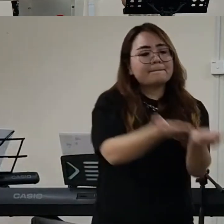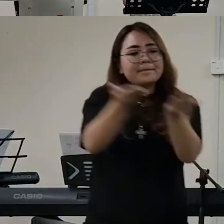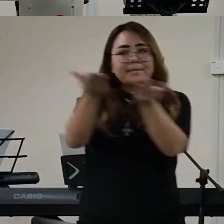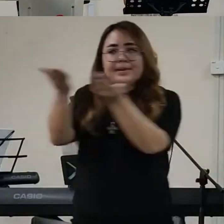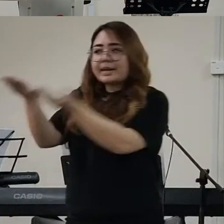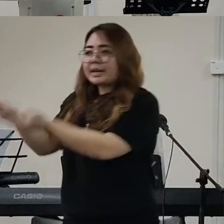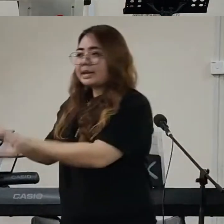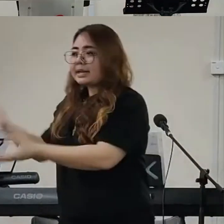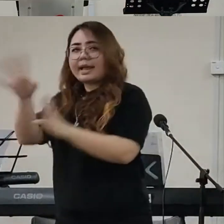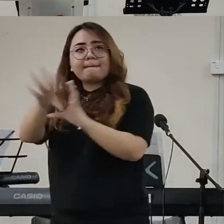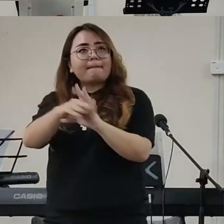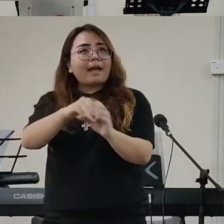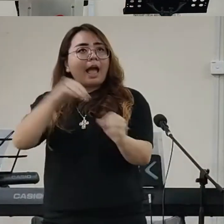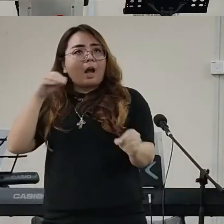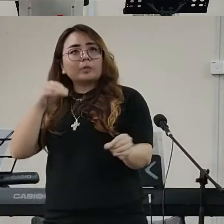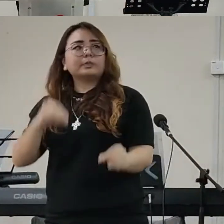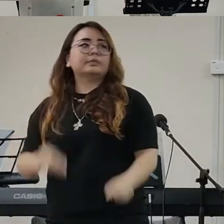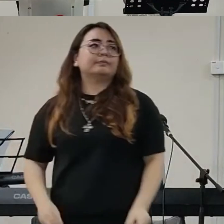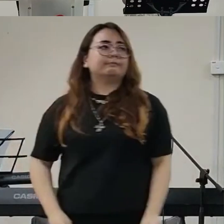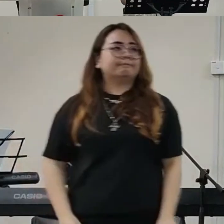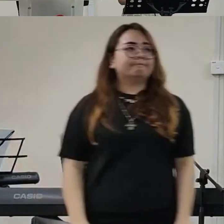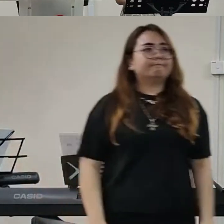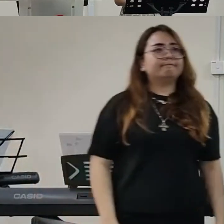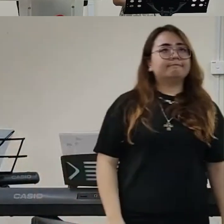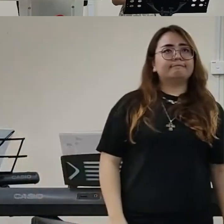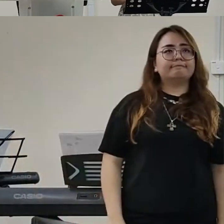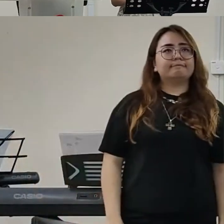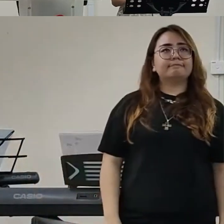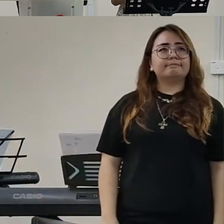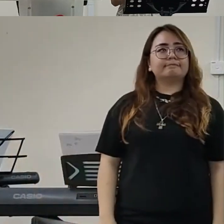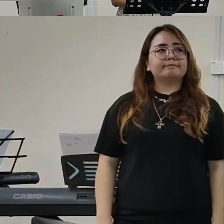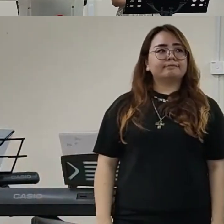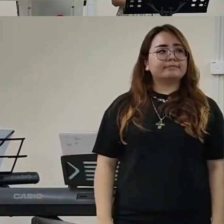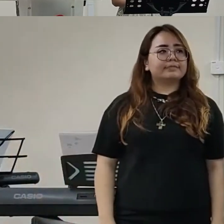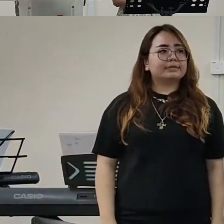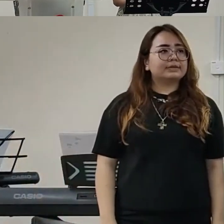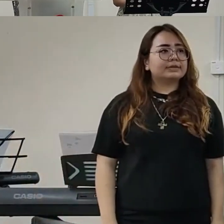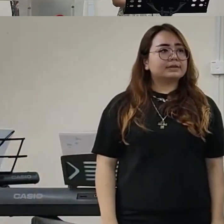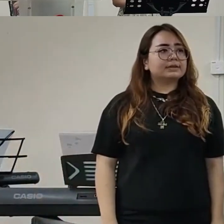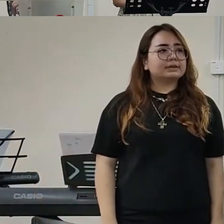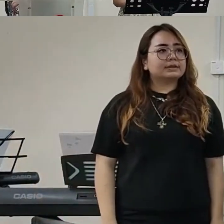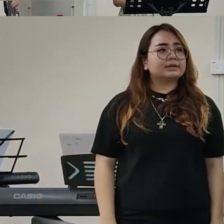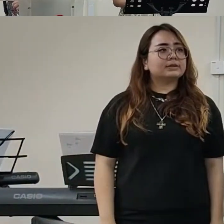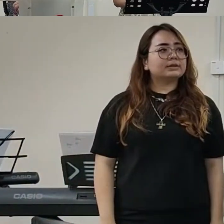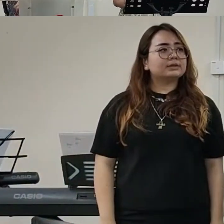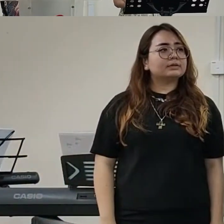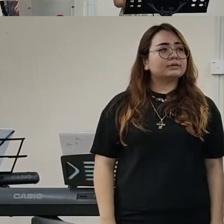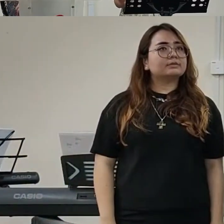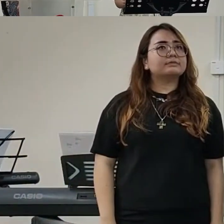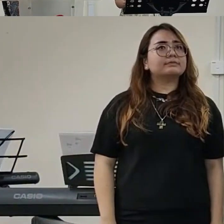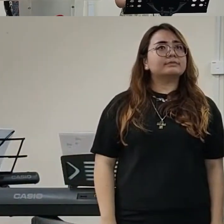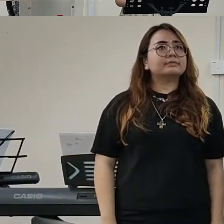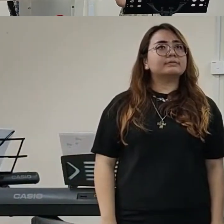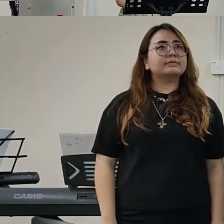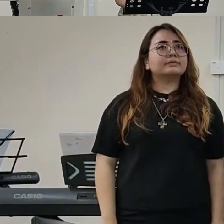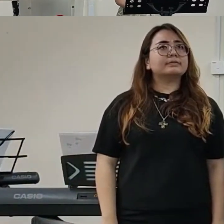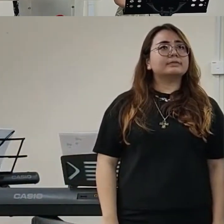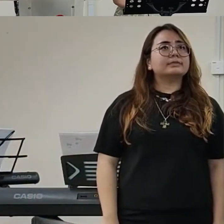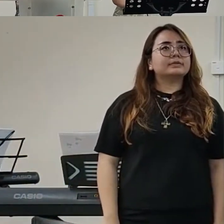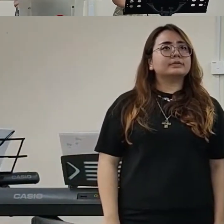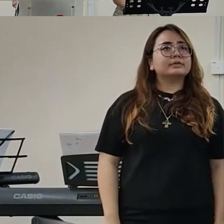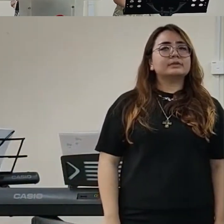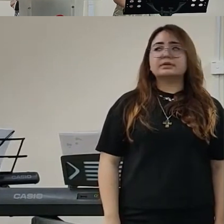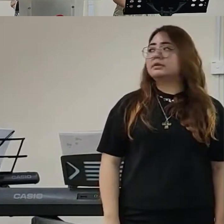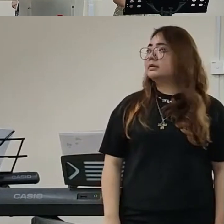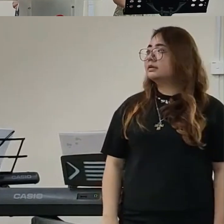节，因为主耶和华这样说，看啊，我必亲自寻觅我的羊，把他们找出来。 Can you